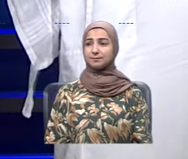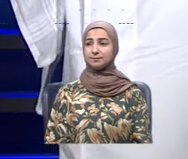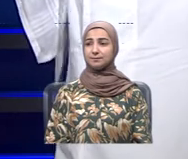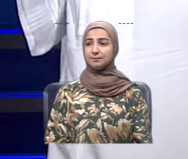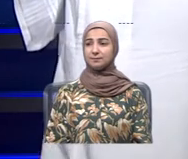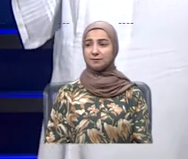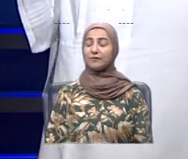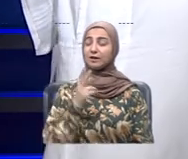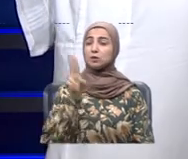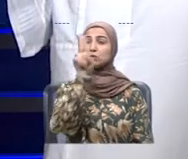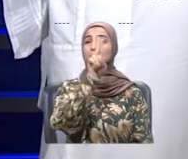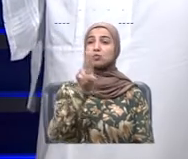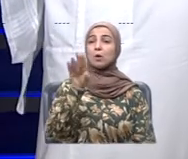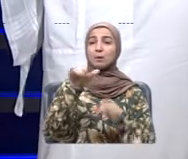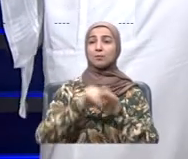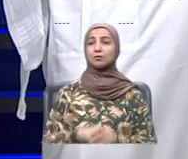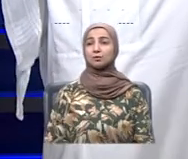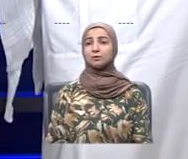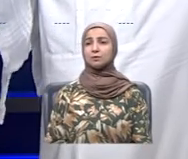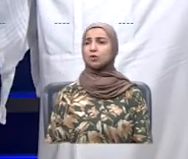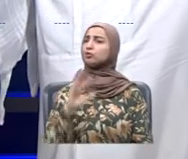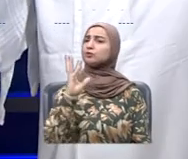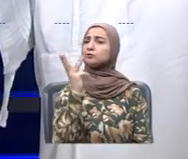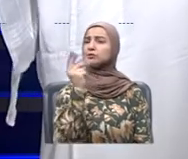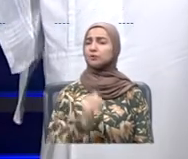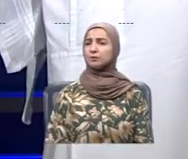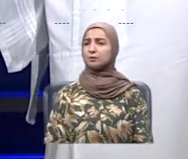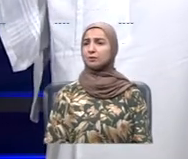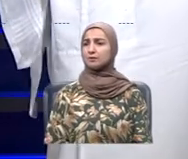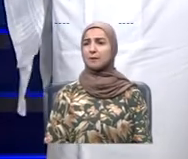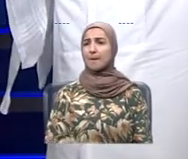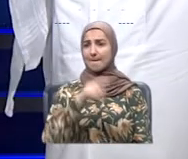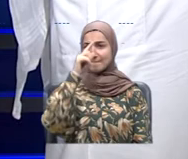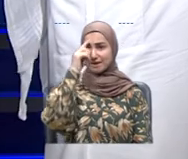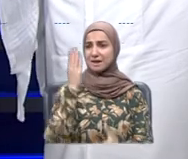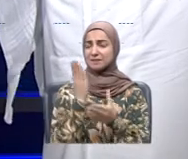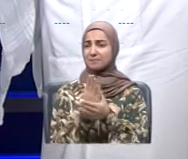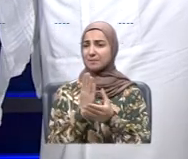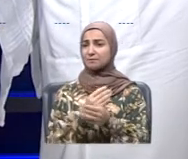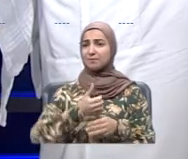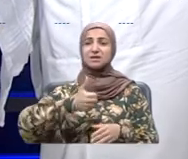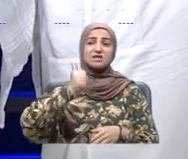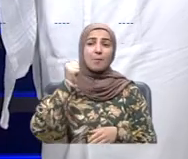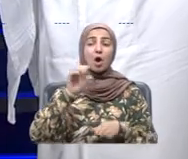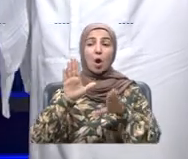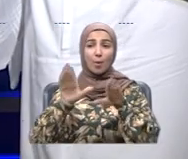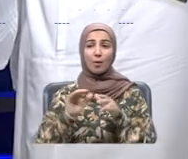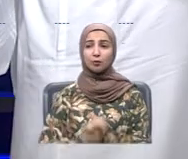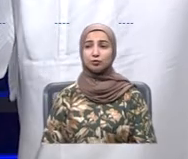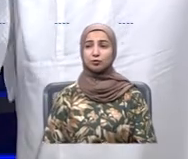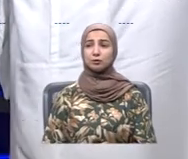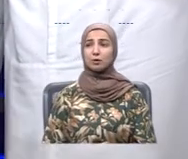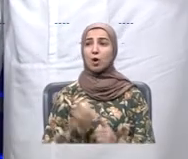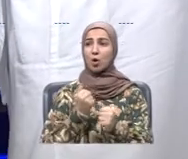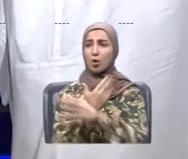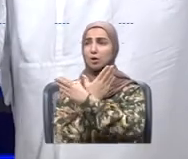فطرح هذا التساؤل قائلا: لو توافرت هذه الأسباب، أن هناك حرية في